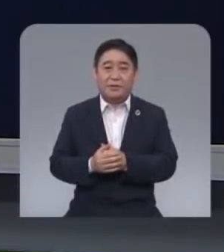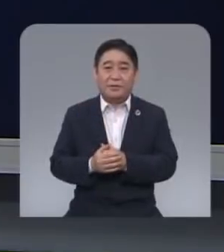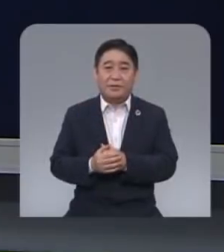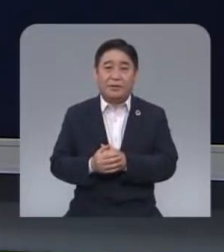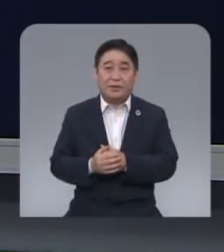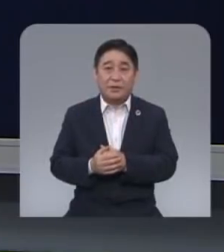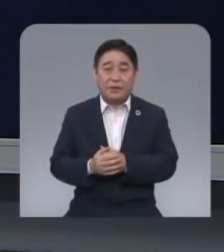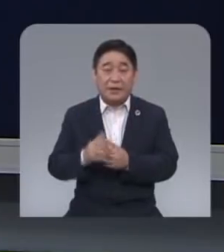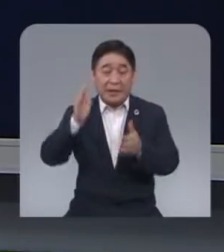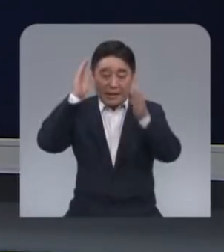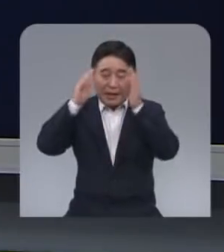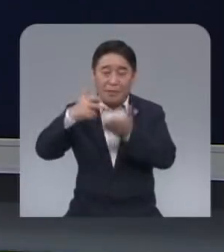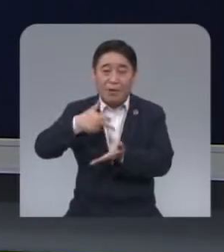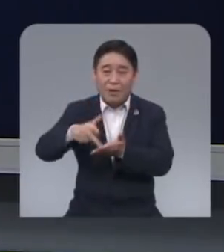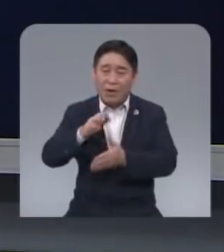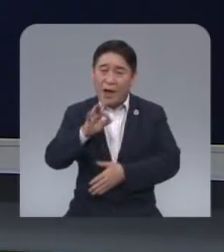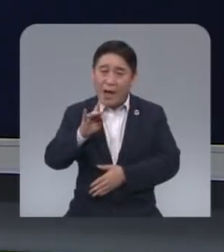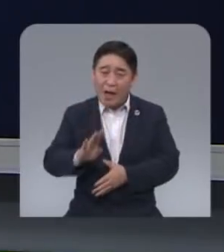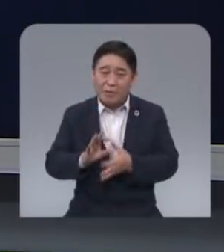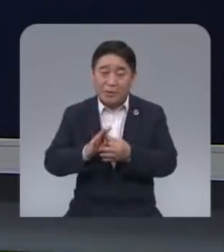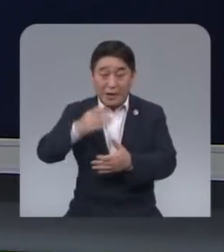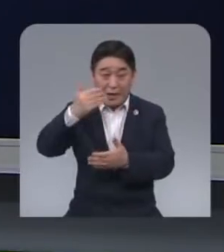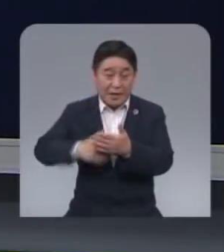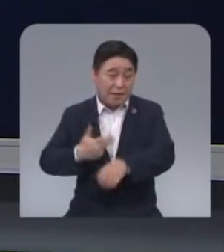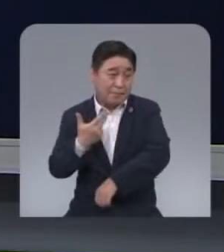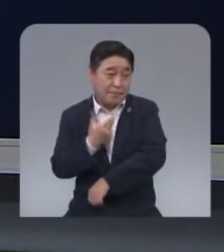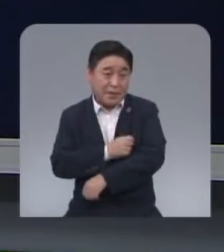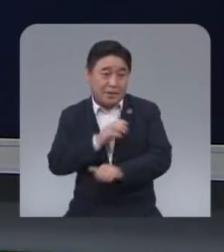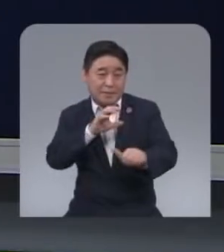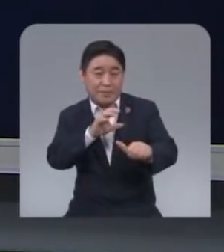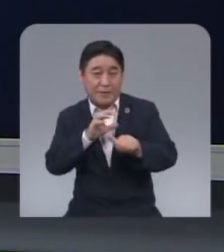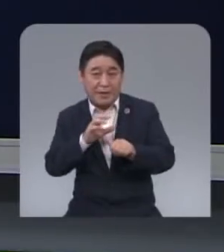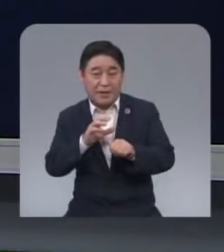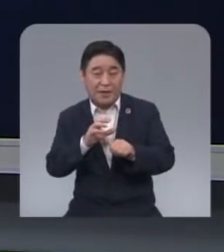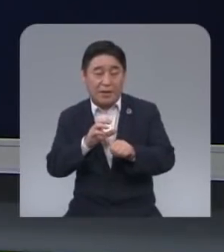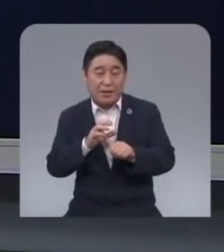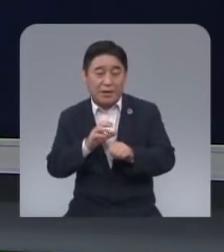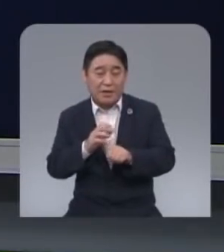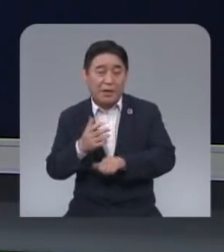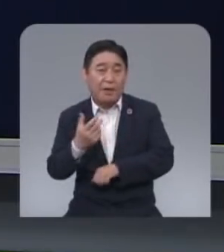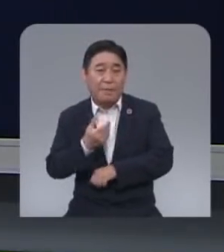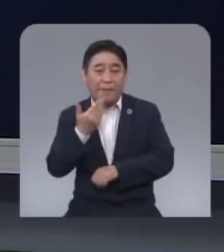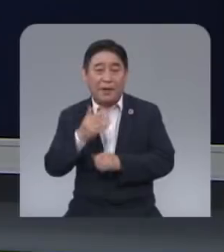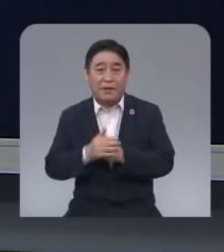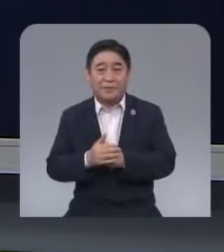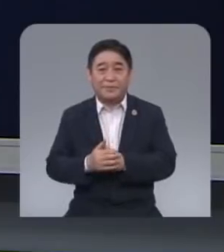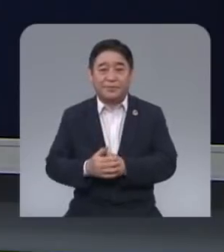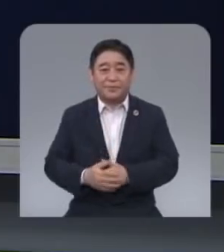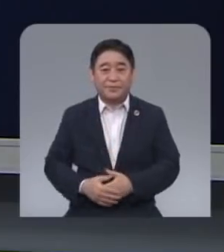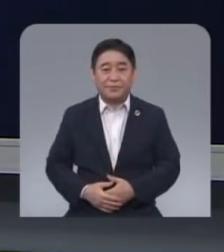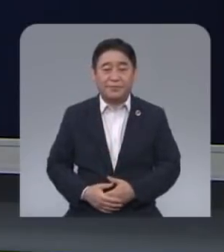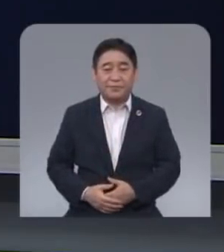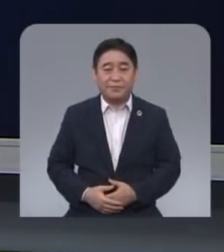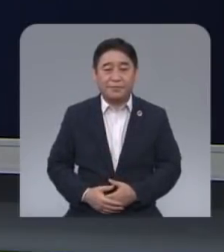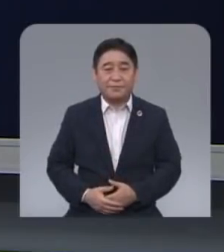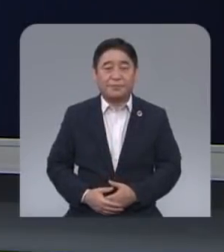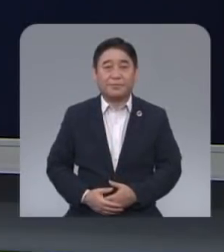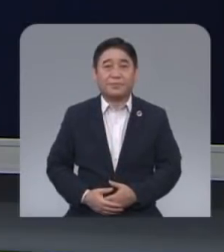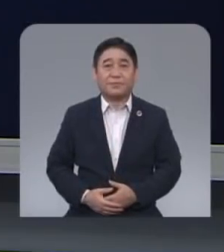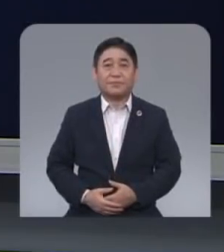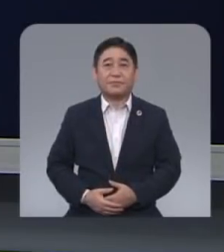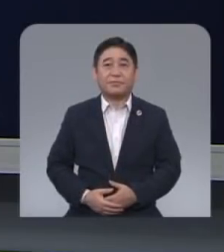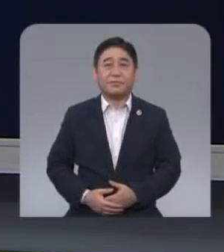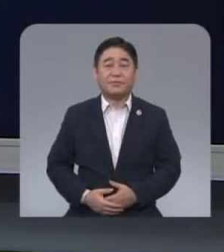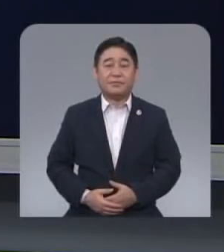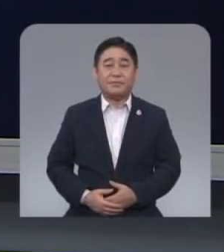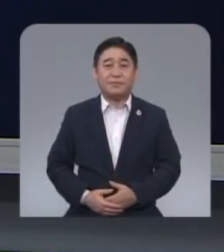또한 네이버와 카카오 앱을 통해서 자녀 백신을 활용해서 백신 접종도 가능합니다. 지금까지 재난미디어센터에서